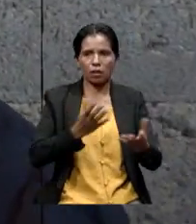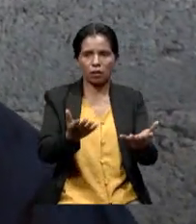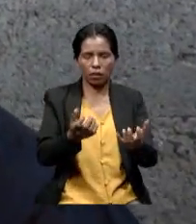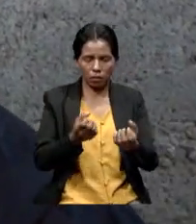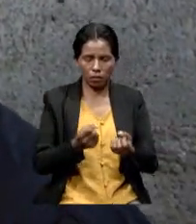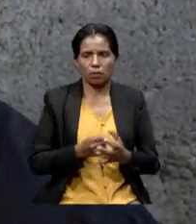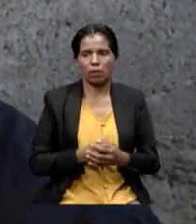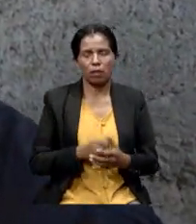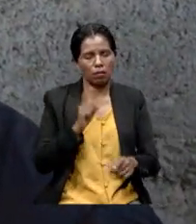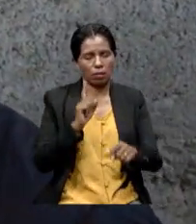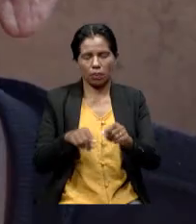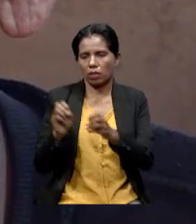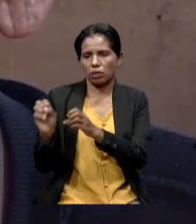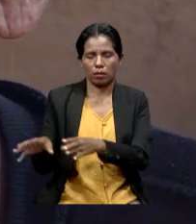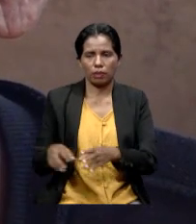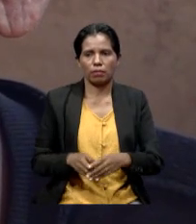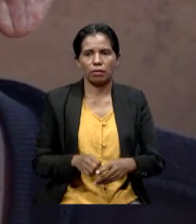tolak.